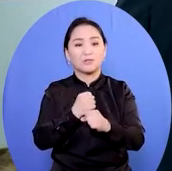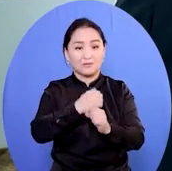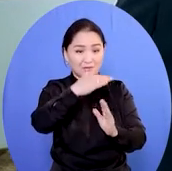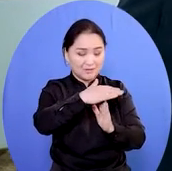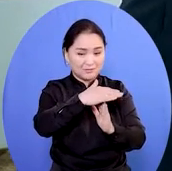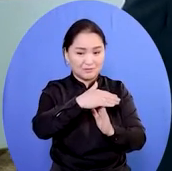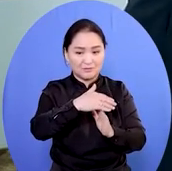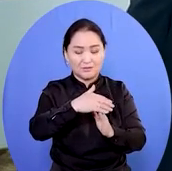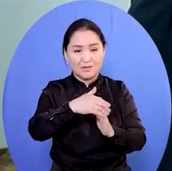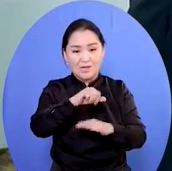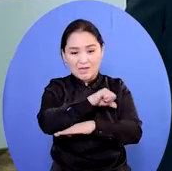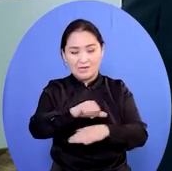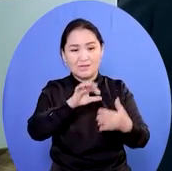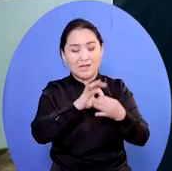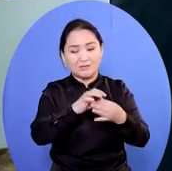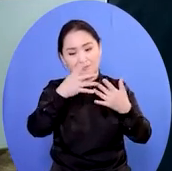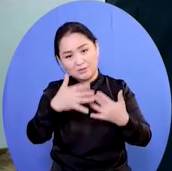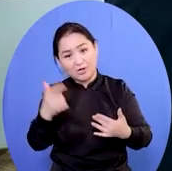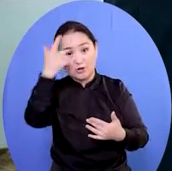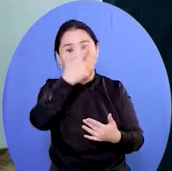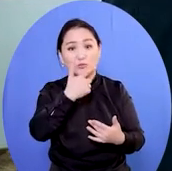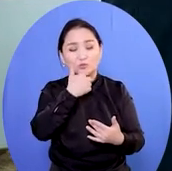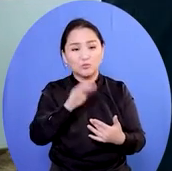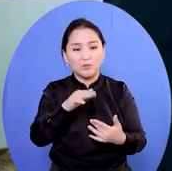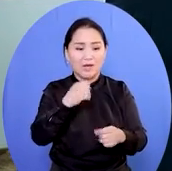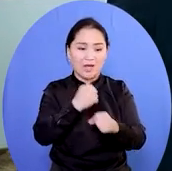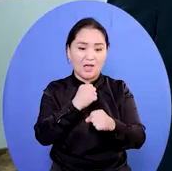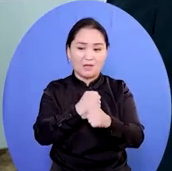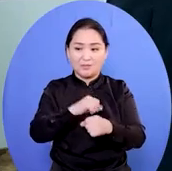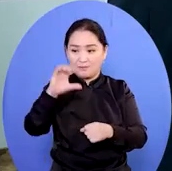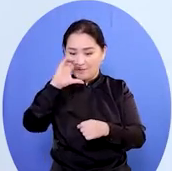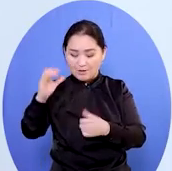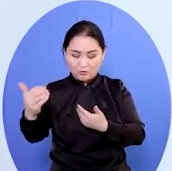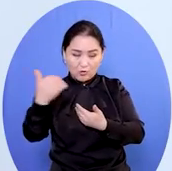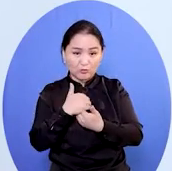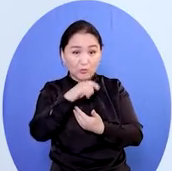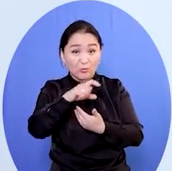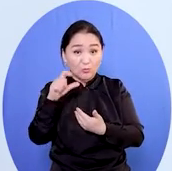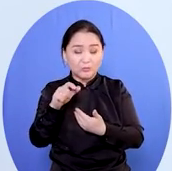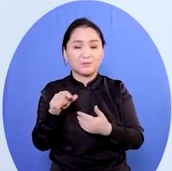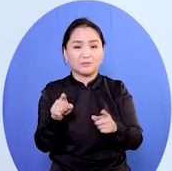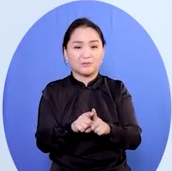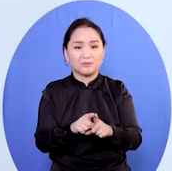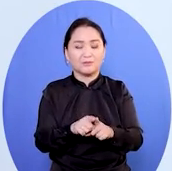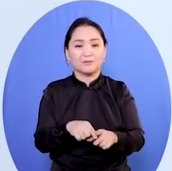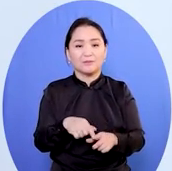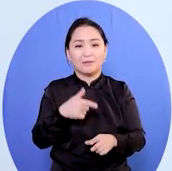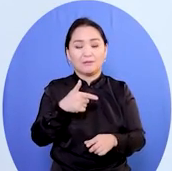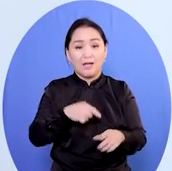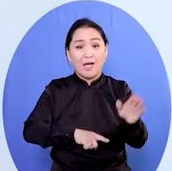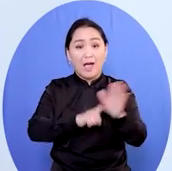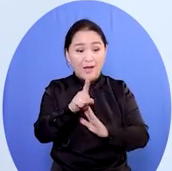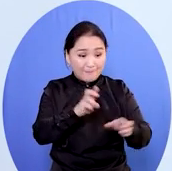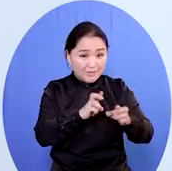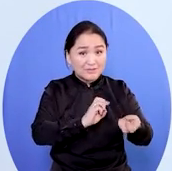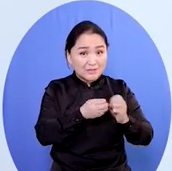гэвэл хил хайсан талбайтай материал төвхөд хөмсдөл байна. Тэгээд нөгөө ажиллуулагч нар маань тий бас өөрсд ер нь бол бидний зорилго бол гарааны бизнес эрхлэх